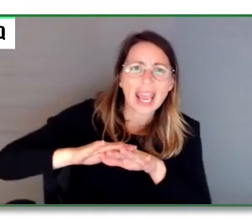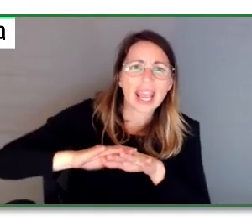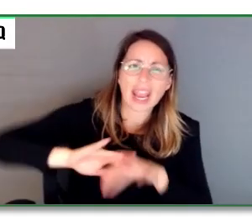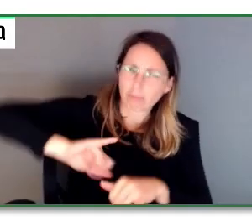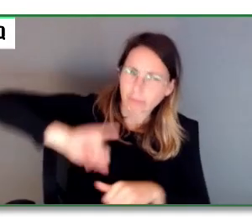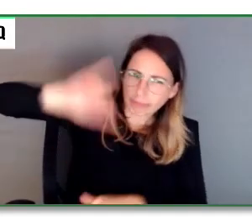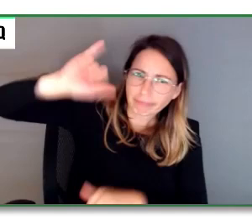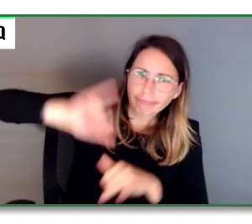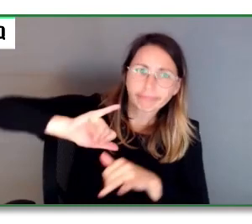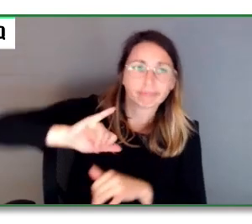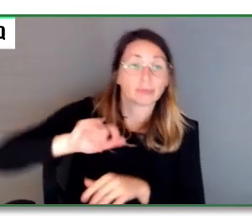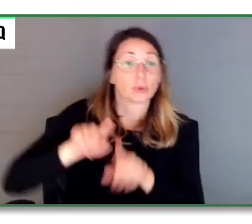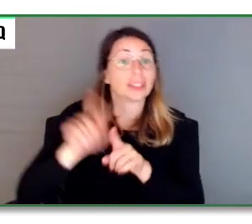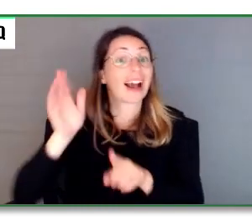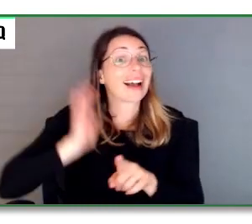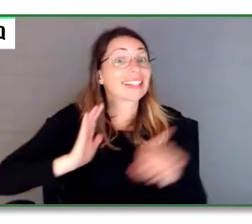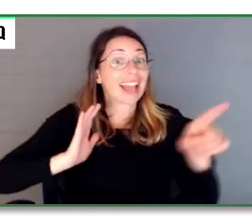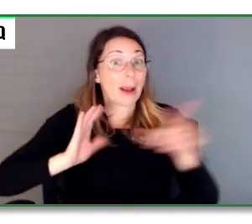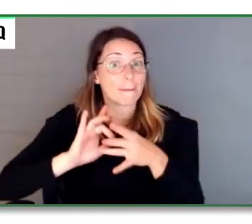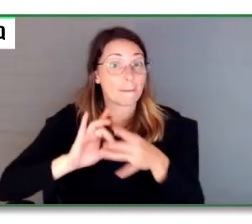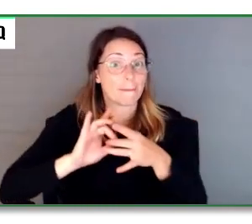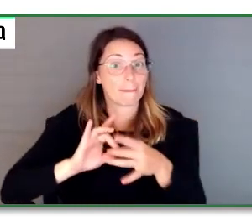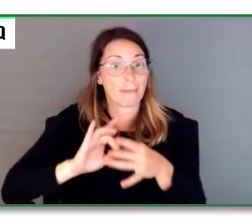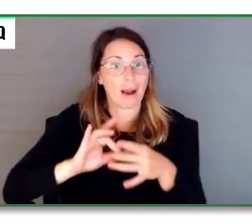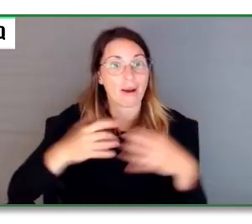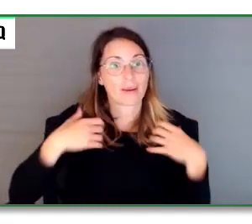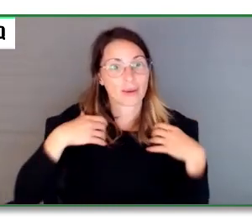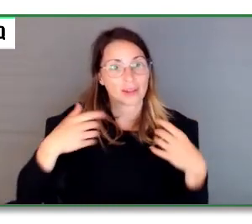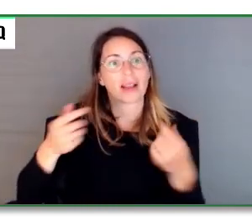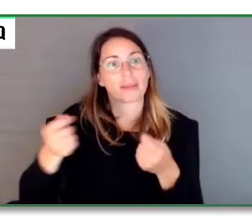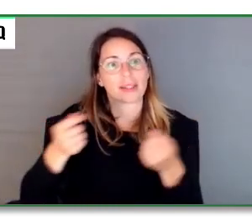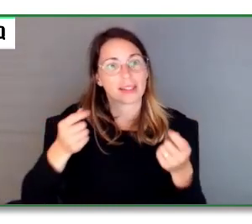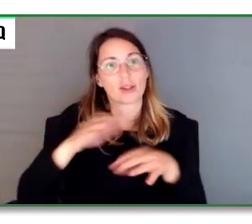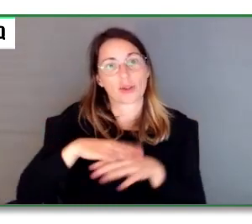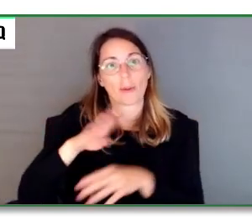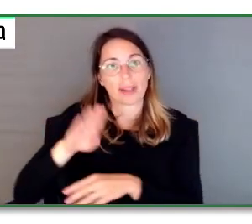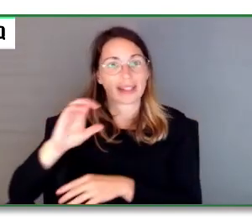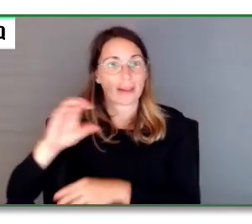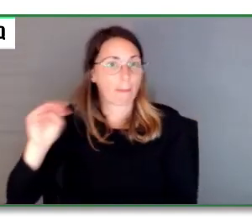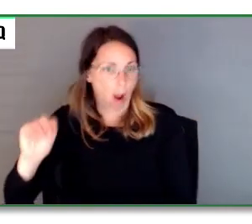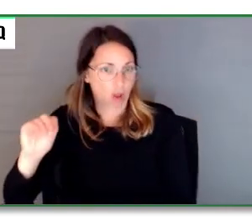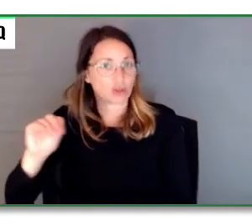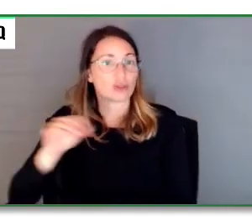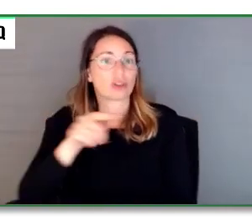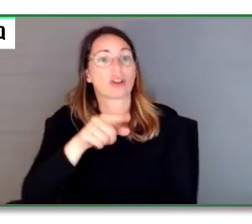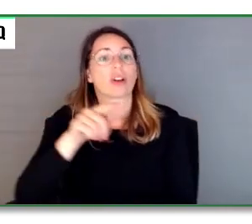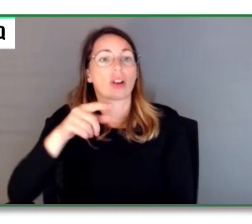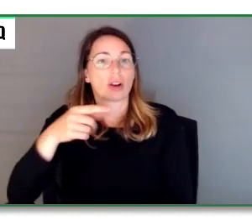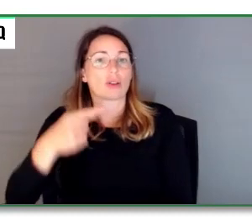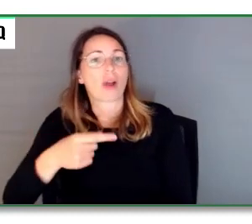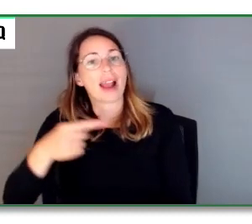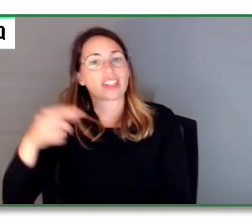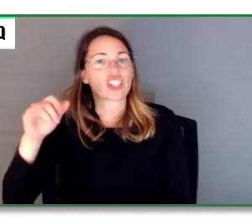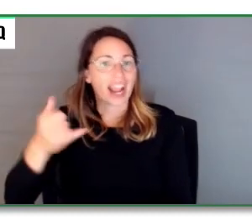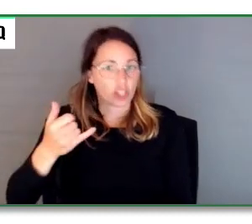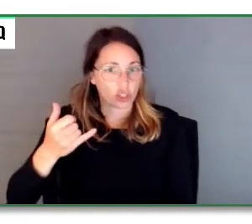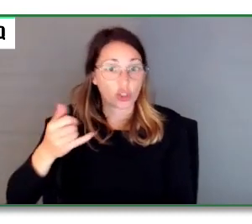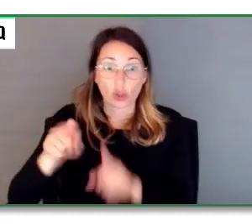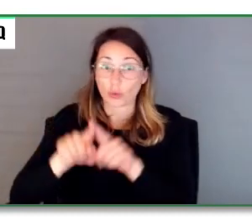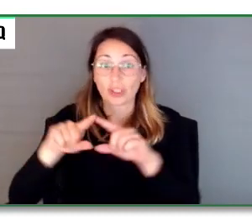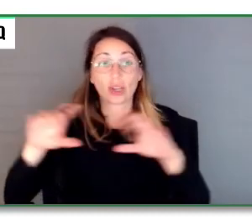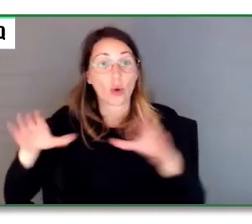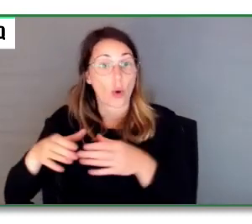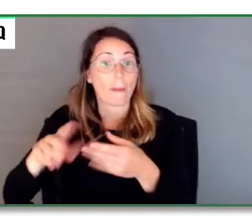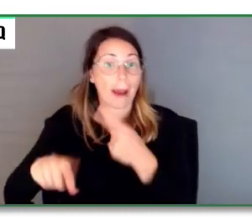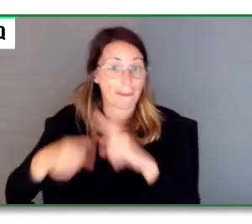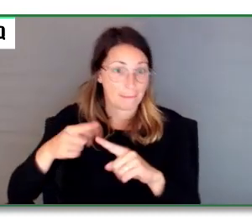Un ancien membre du conseil d'administration du BC Moss, Brad Jacobson et un groupe d'amis ont poursuivi le rêve de Brad de